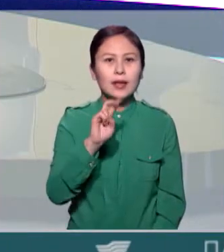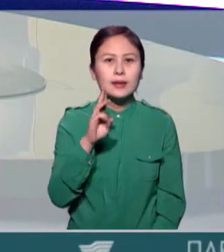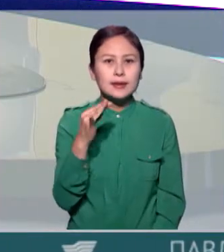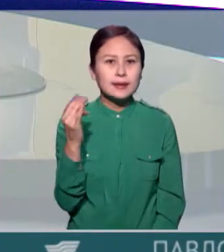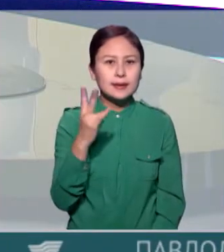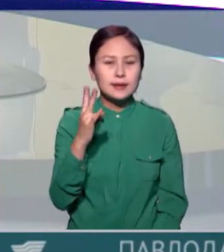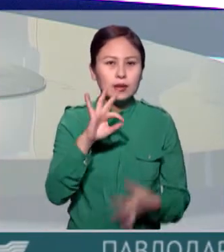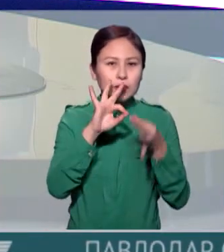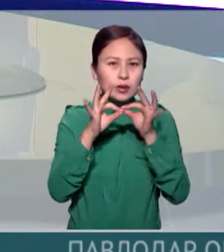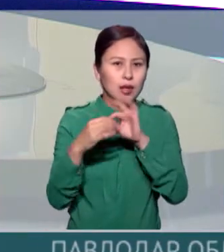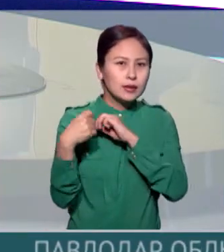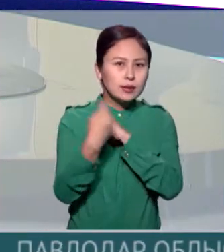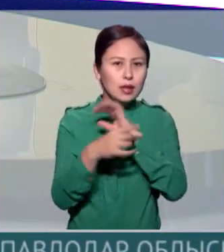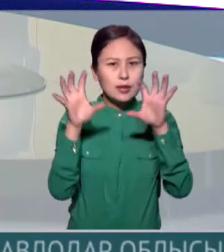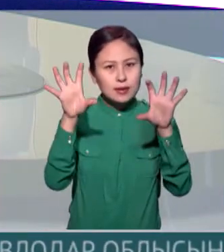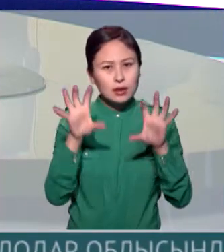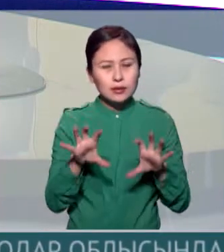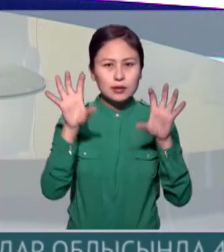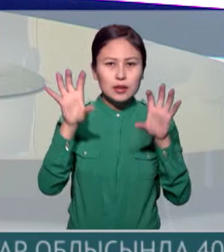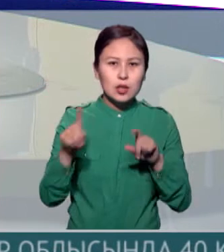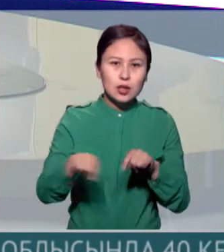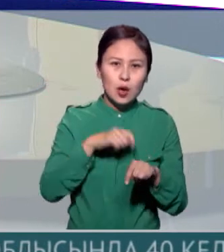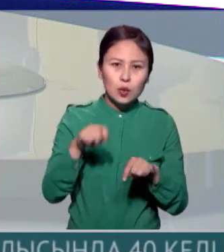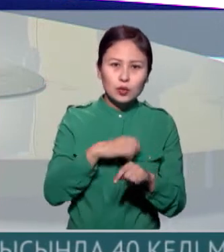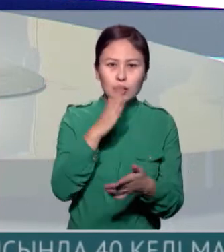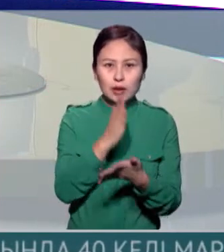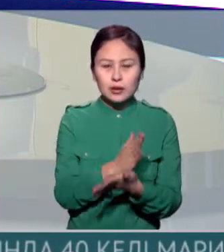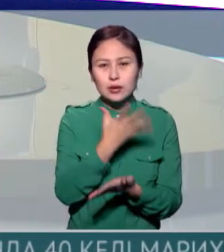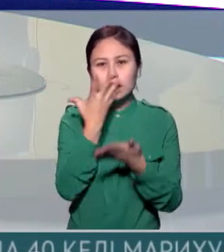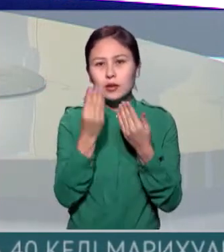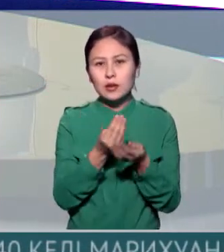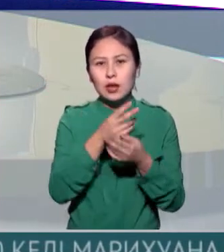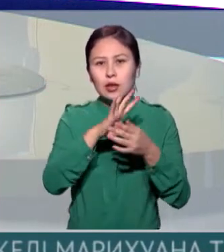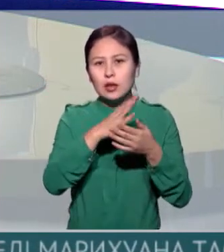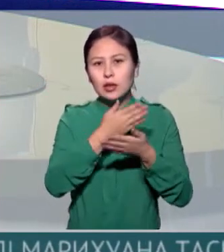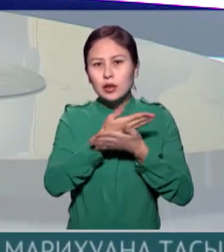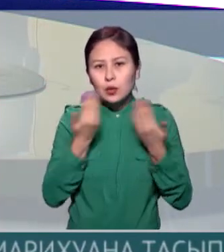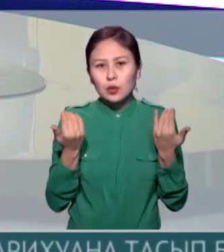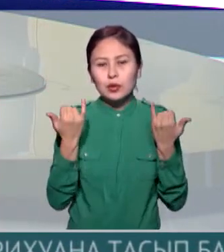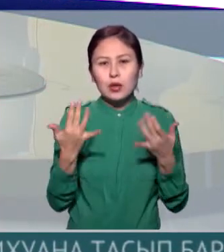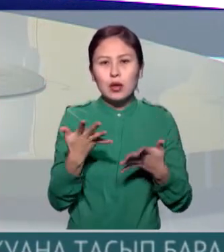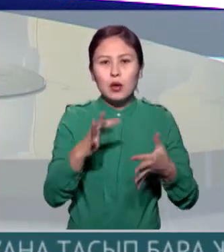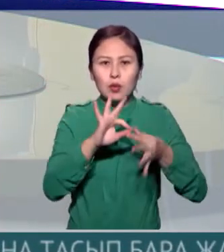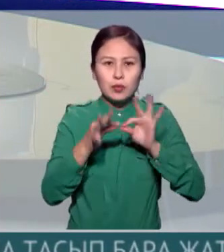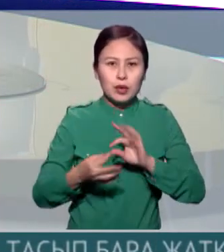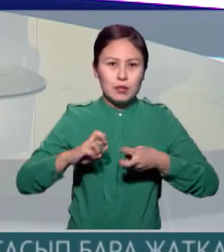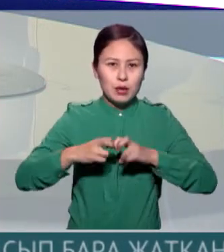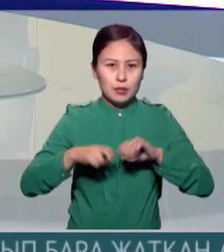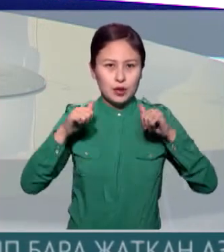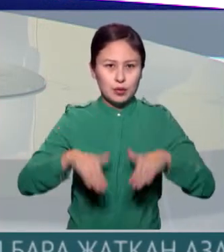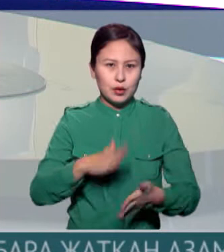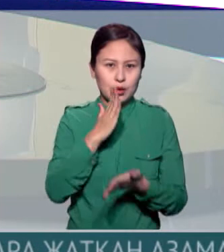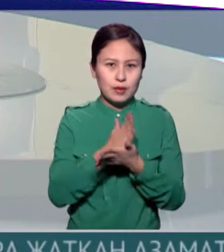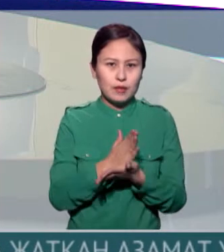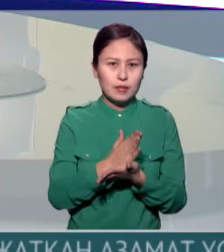Акциздің анық-қанығына тауардың заңды немесе заңсыз келгендігіне, оның сапасын алаңдасаңыз тығырықтан шығар жол табылған сияқты.